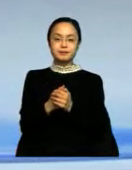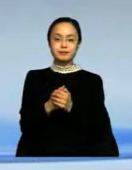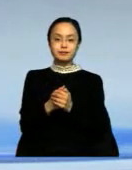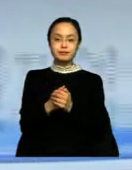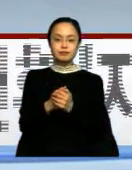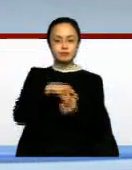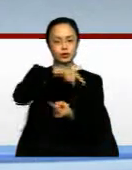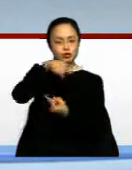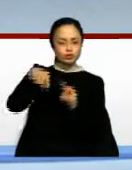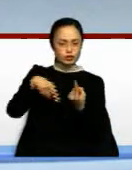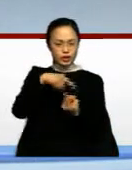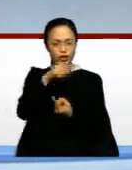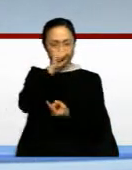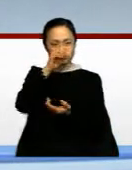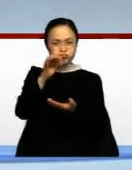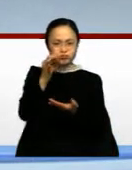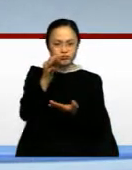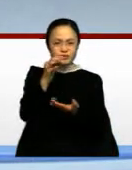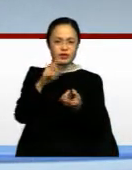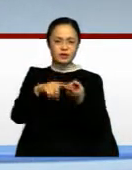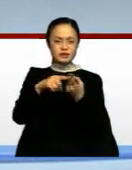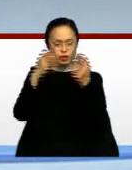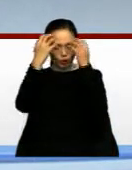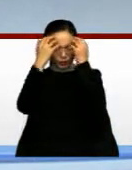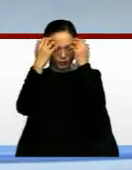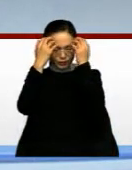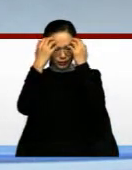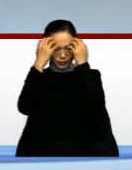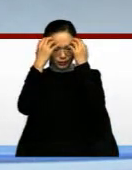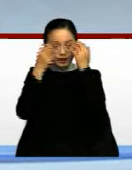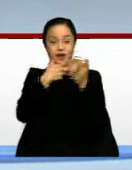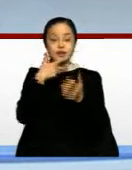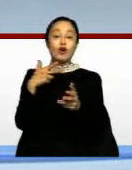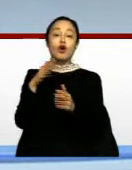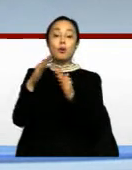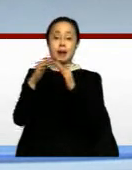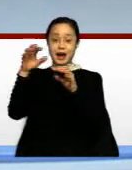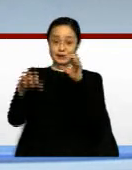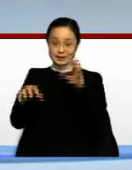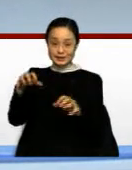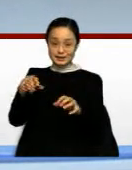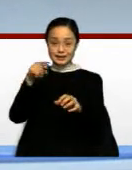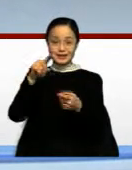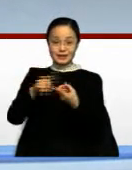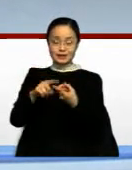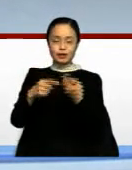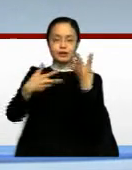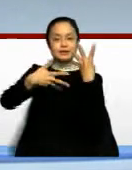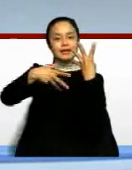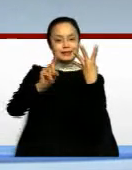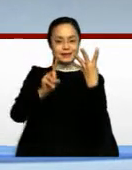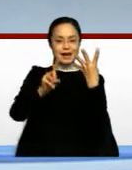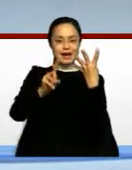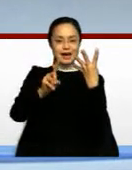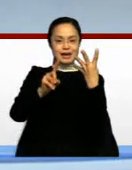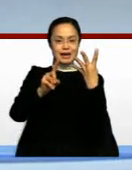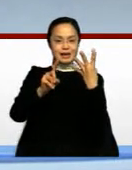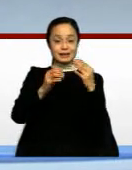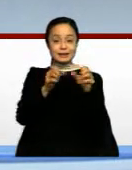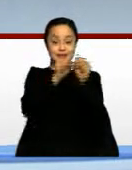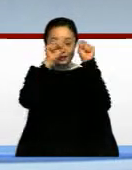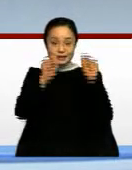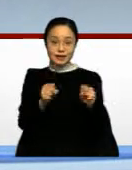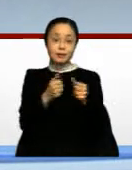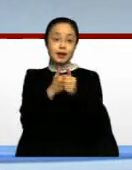운영 난의 겪어온 경기영어마을 파주캠프 가 지난 10월 4차 산업 혁명 맞춤형 인재 양성 기관인 체인 지역